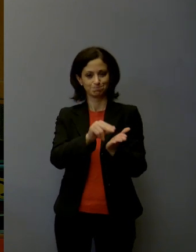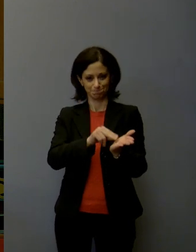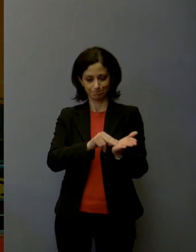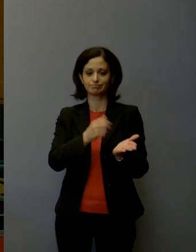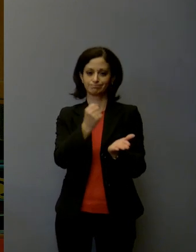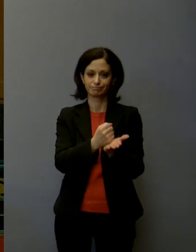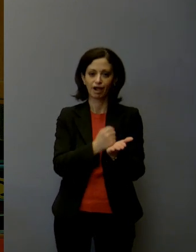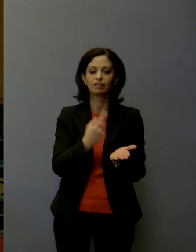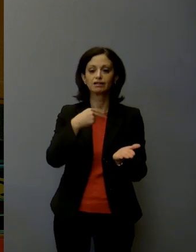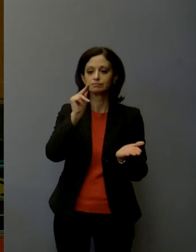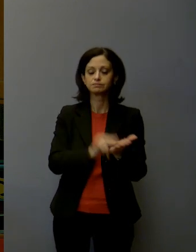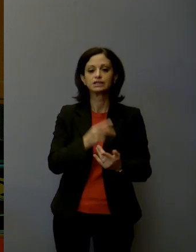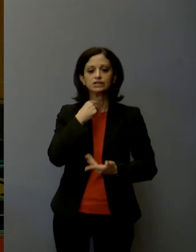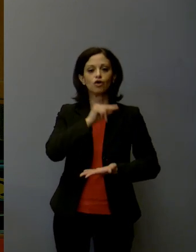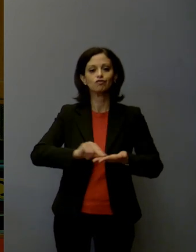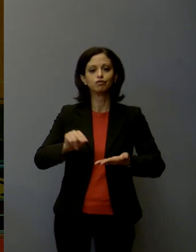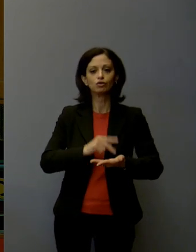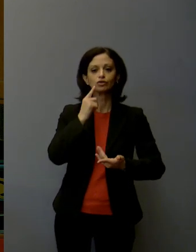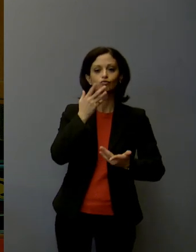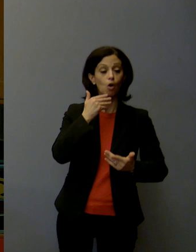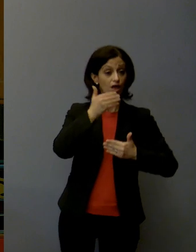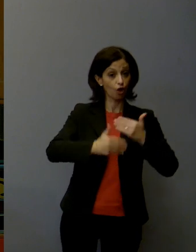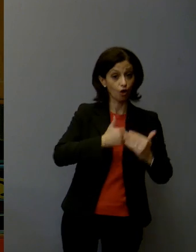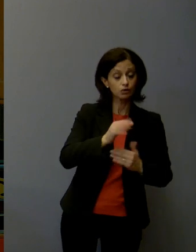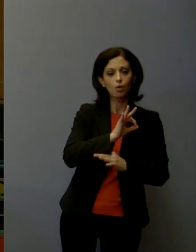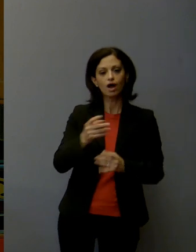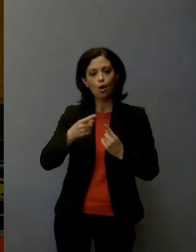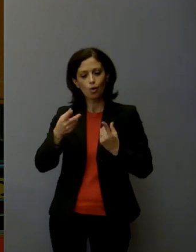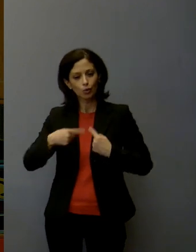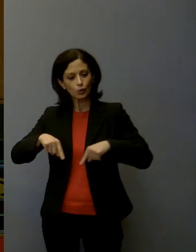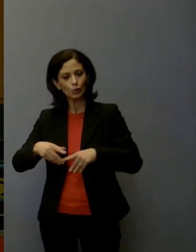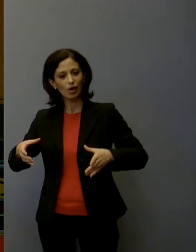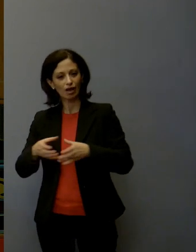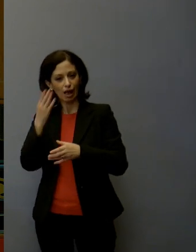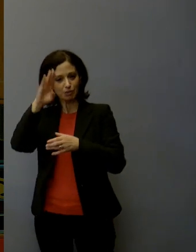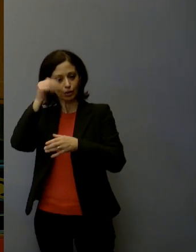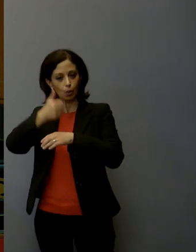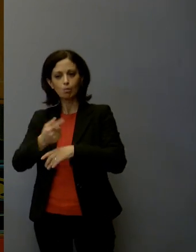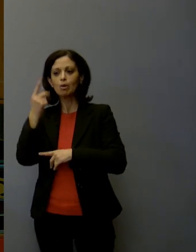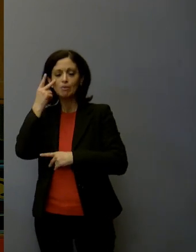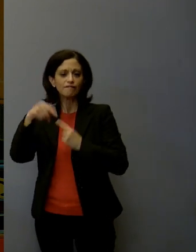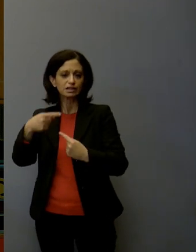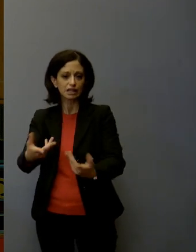atti metto ai voti il fatto di continuare o di andare ai capigruppo poi eventualmente vedremo